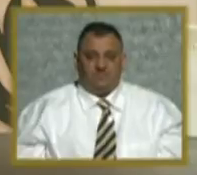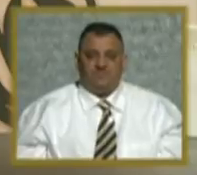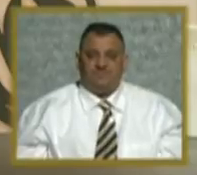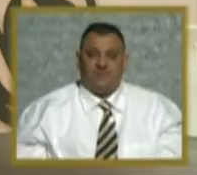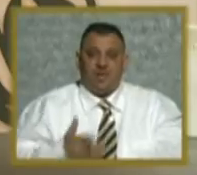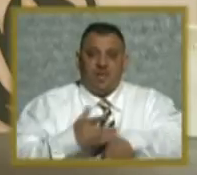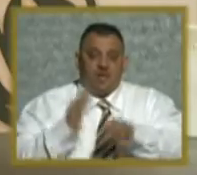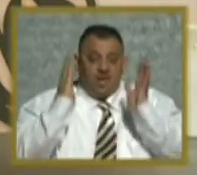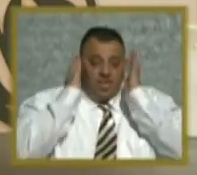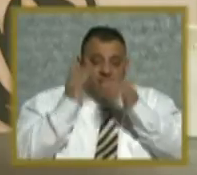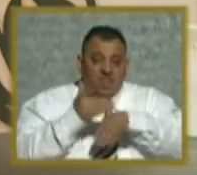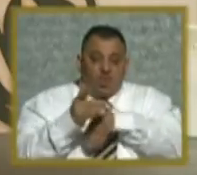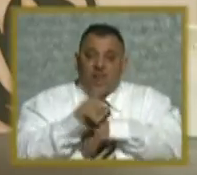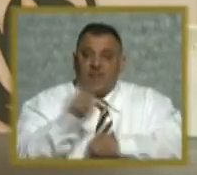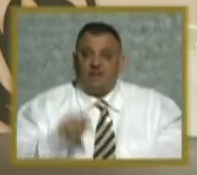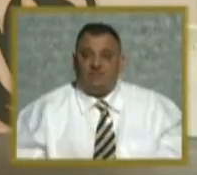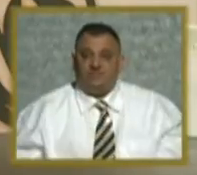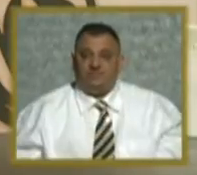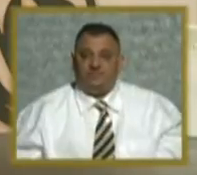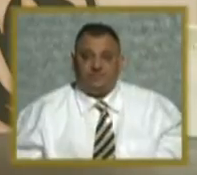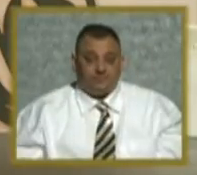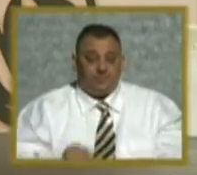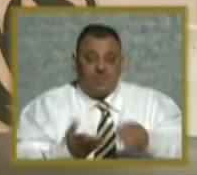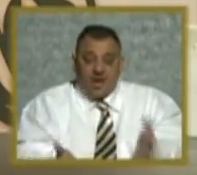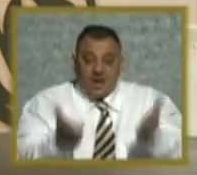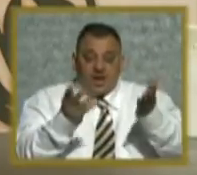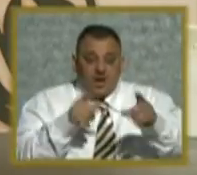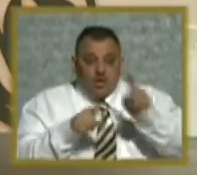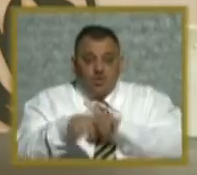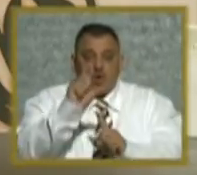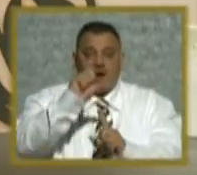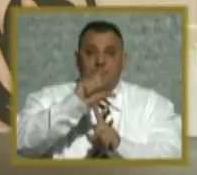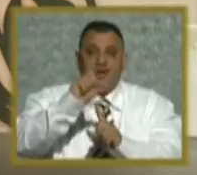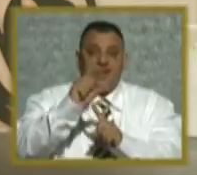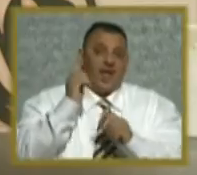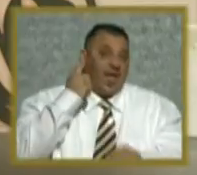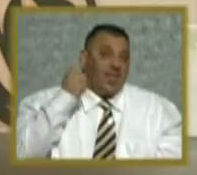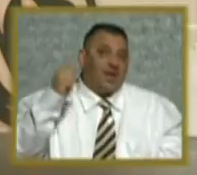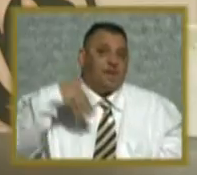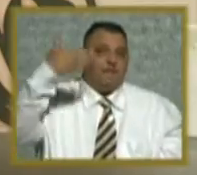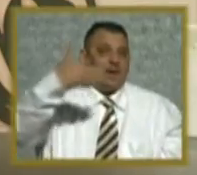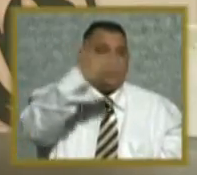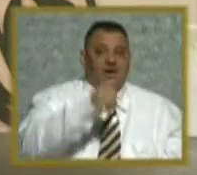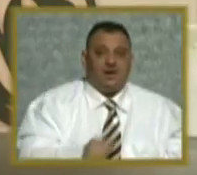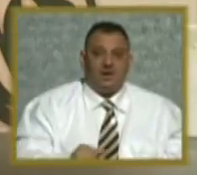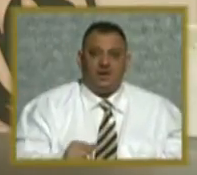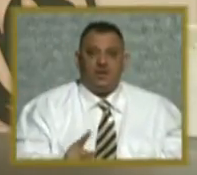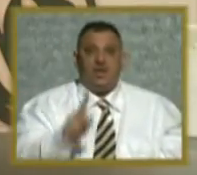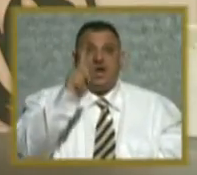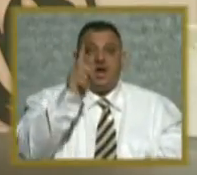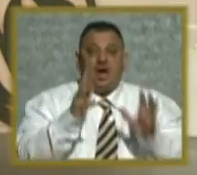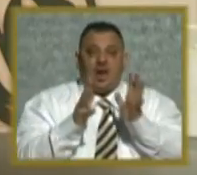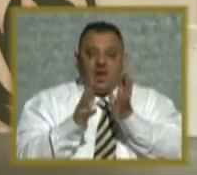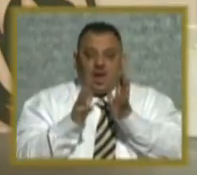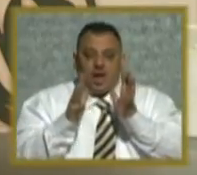كأنه يؤذن وهذا غلط، الإقامة لمن في المسجد، أما الأذان فهو لمن خارج المسجد، ويقول هكذا مثلا الله